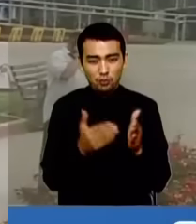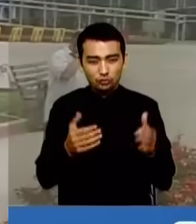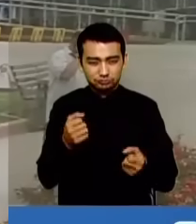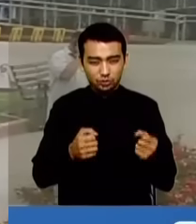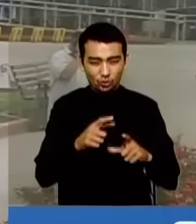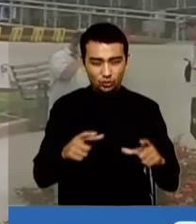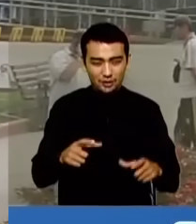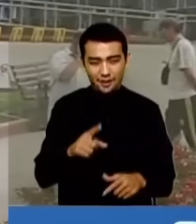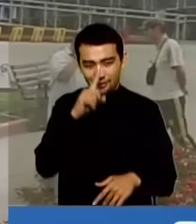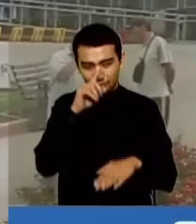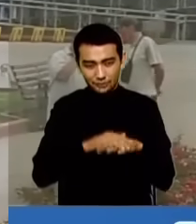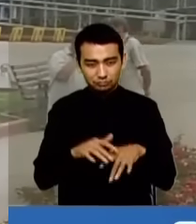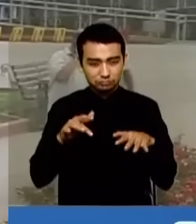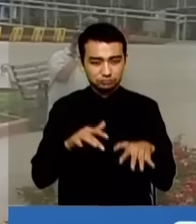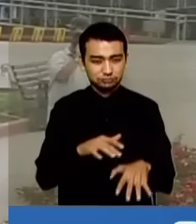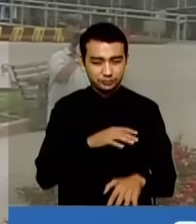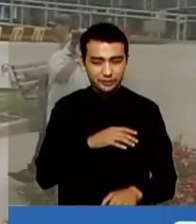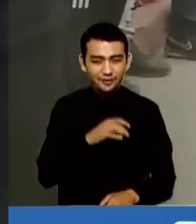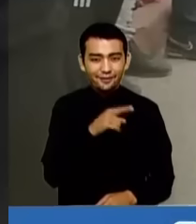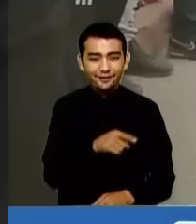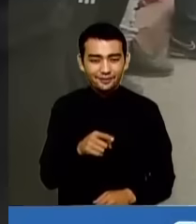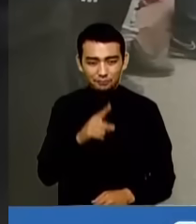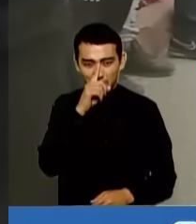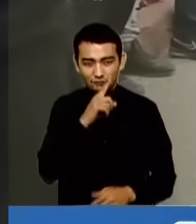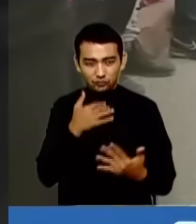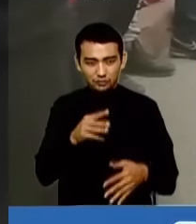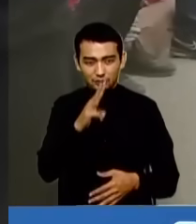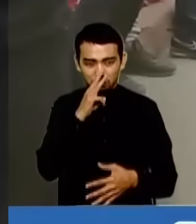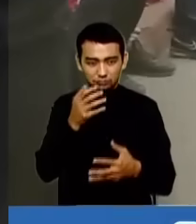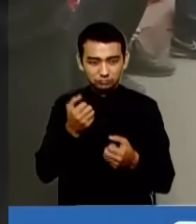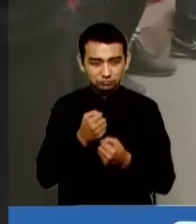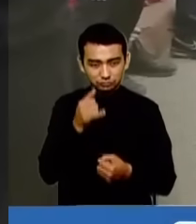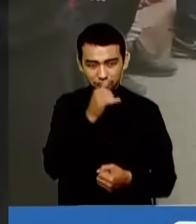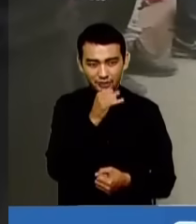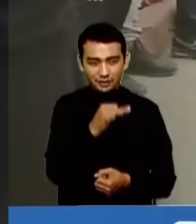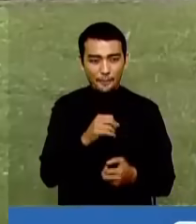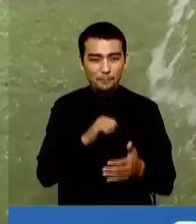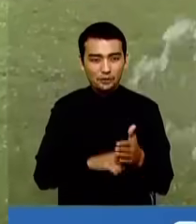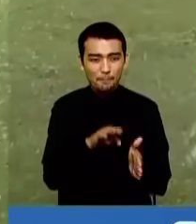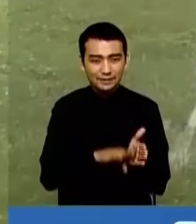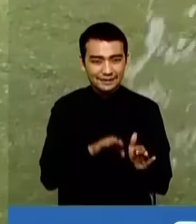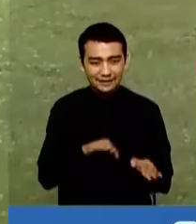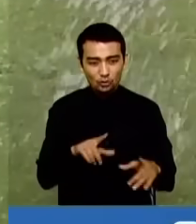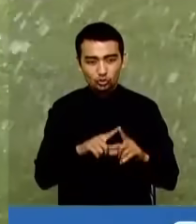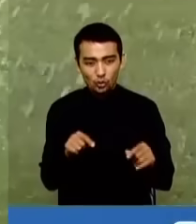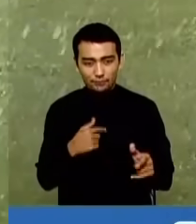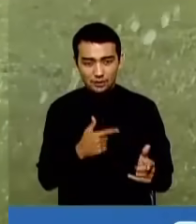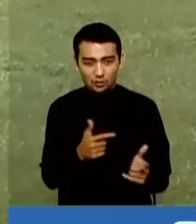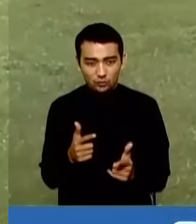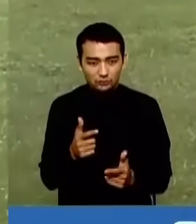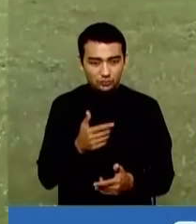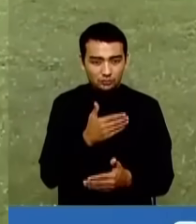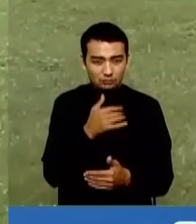жүргізушісі әкімдіктің алдына жиналды. Олар бір айдан бері еңбегі қалмадық, соның кесірінен балаларымызды мектепке дайындай алмай отырмыз